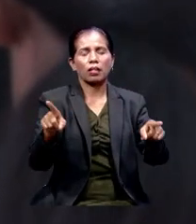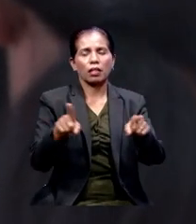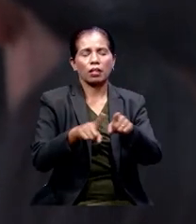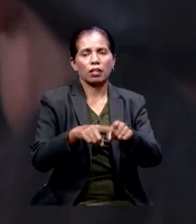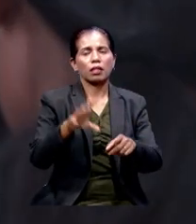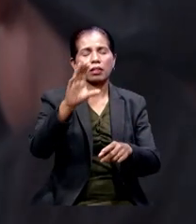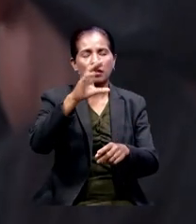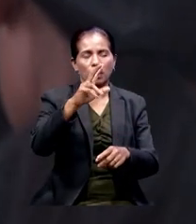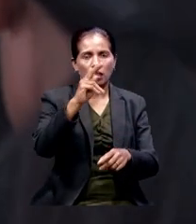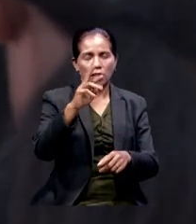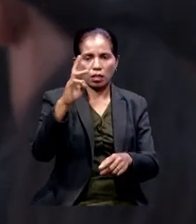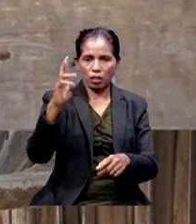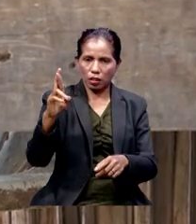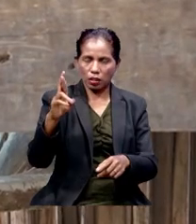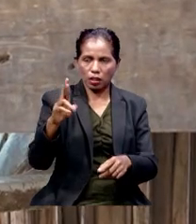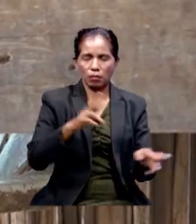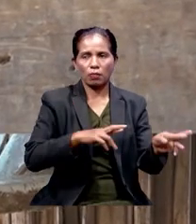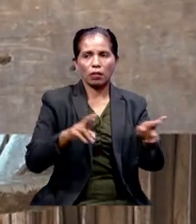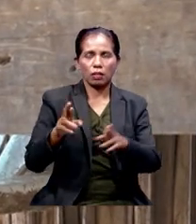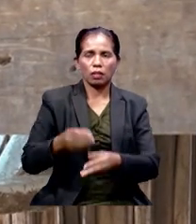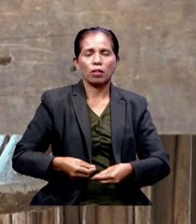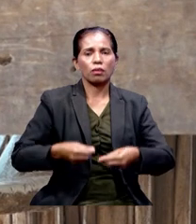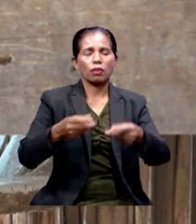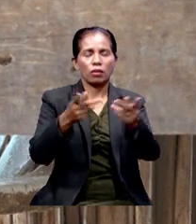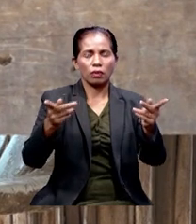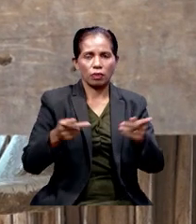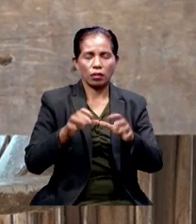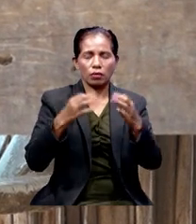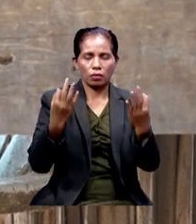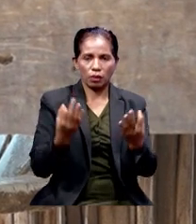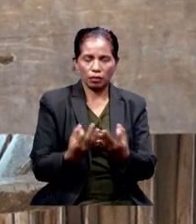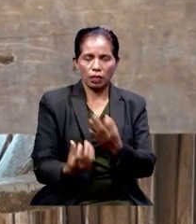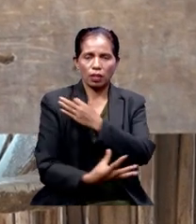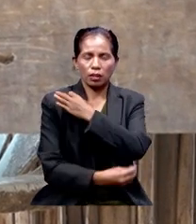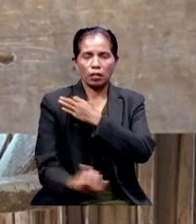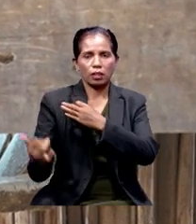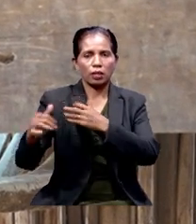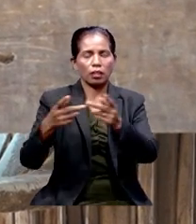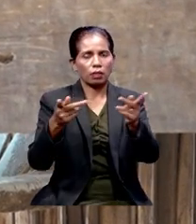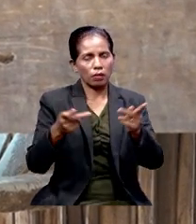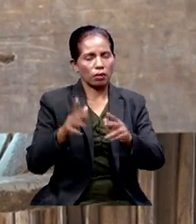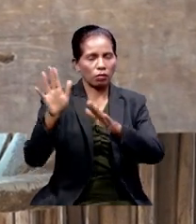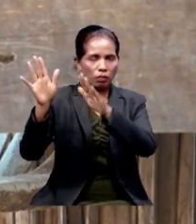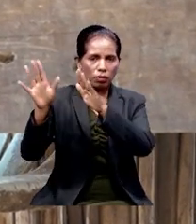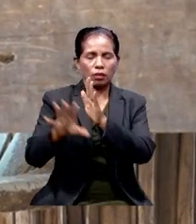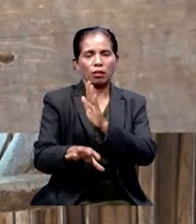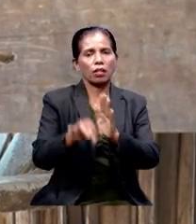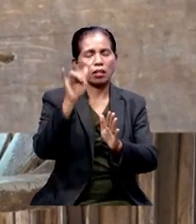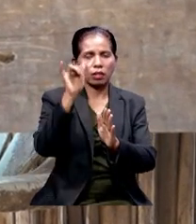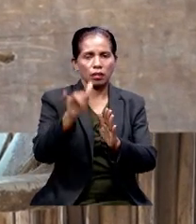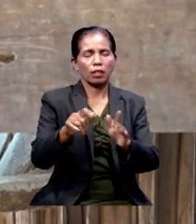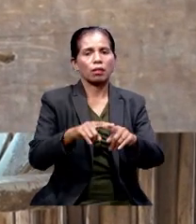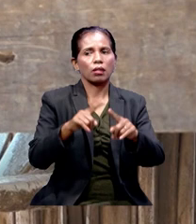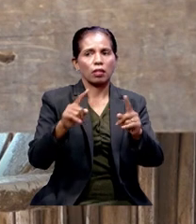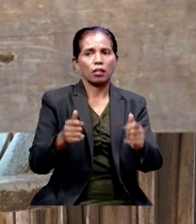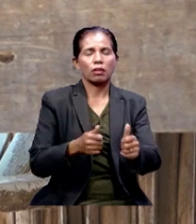sentro nasional rehabilitasaun pronto ato oferece fatin ba familia vulnerável sira ia area rurais ato hela provisório ho